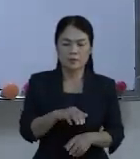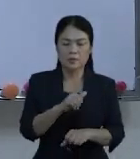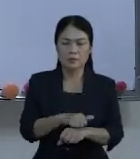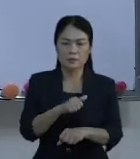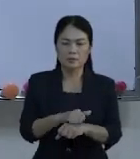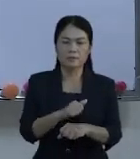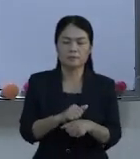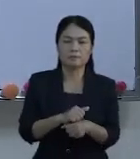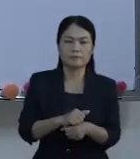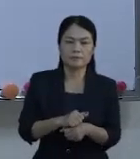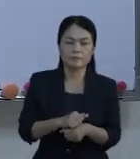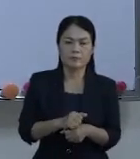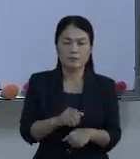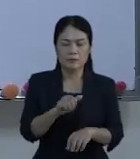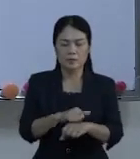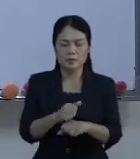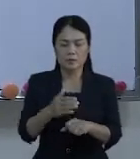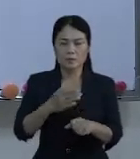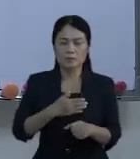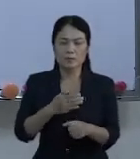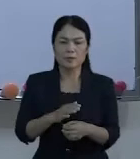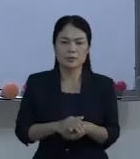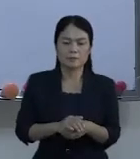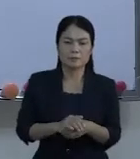máu và tiêm cái cài cho mùi được cụ